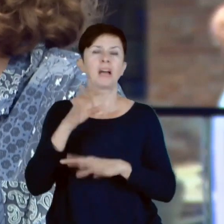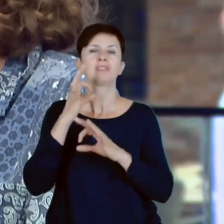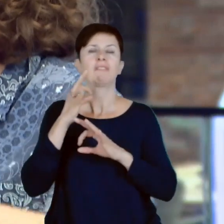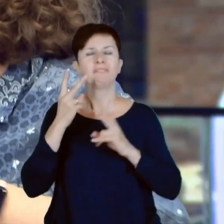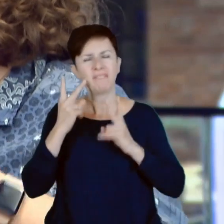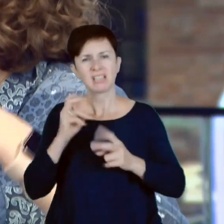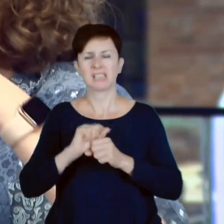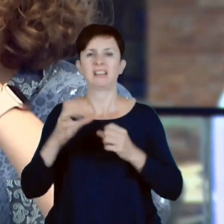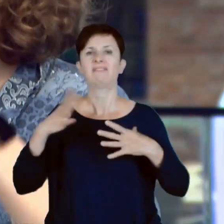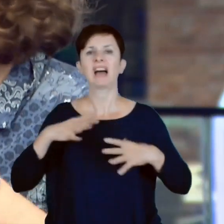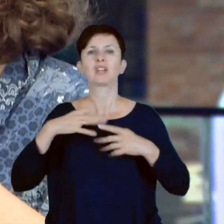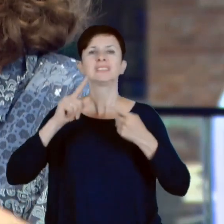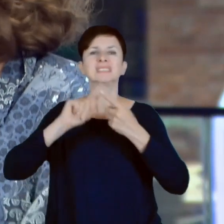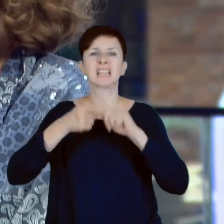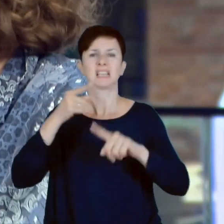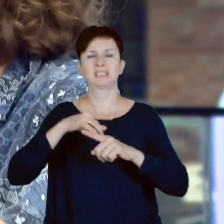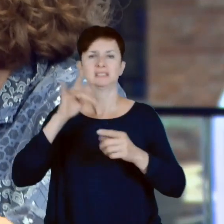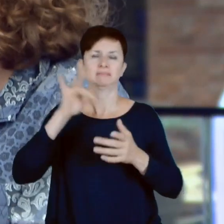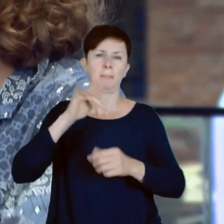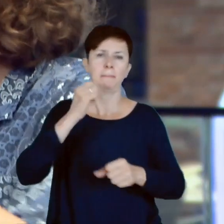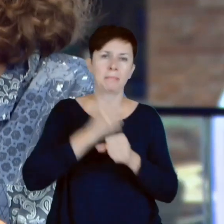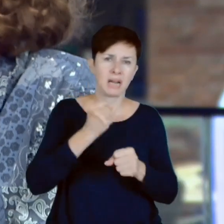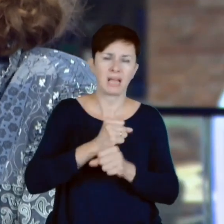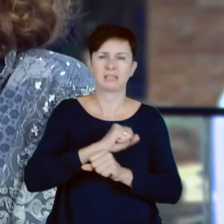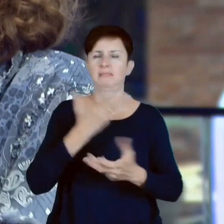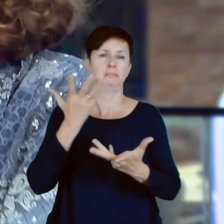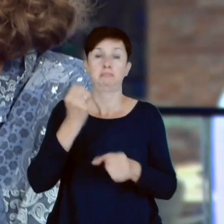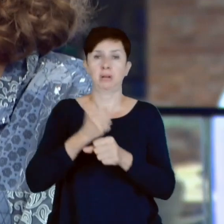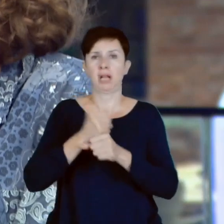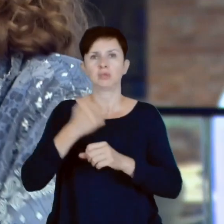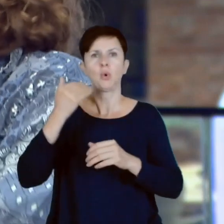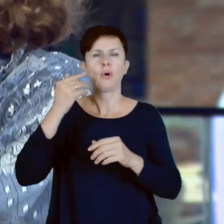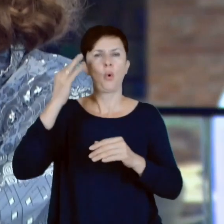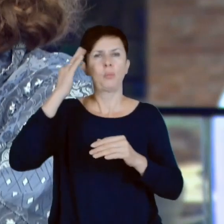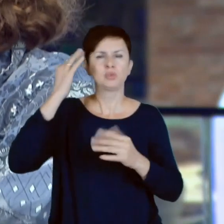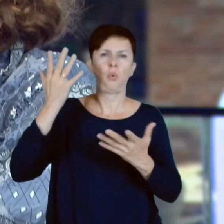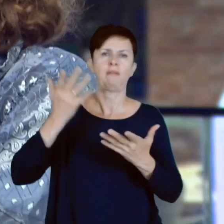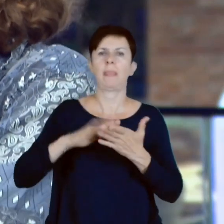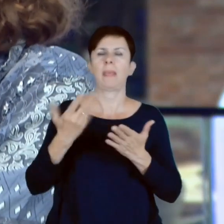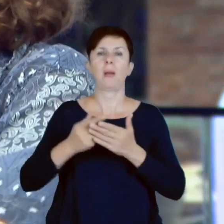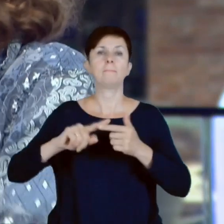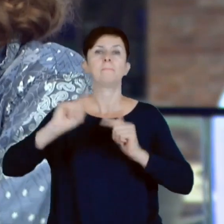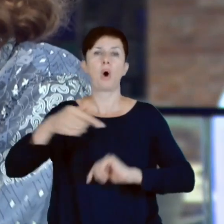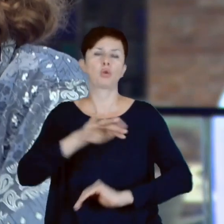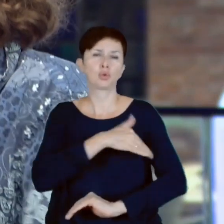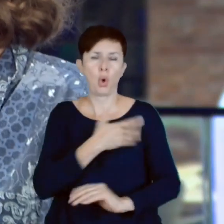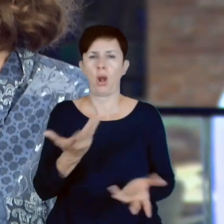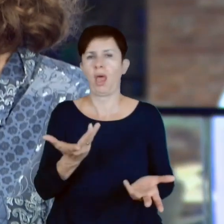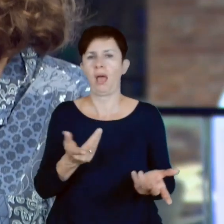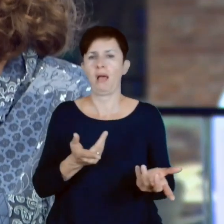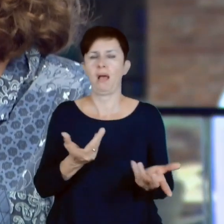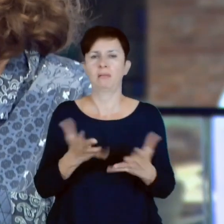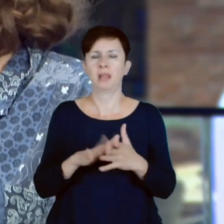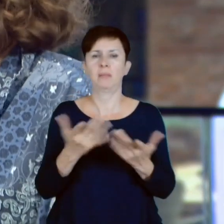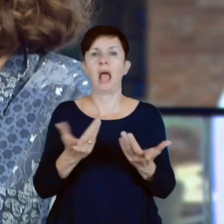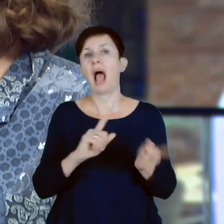w pracy. Czy to będzie praca umysłowa, która będzie w czasie wolnym, tak zwanym, poza szkołą, czy będzie to związane właśnie z obowiązkami